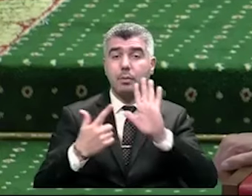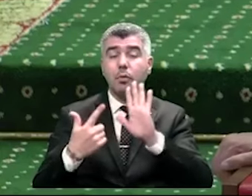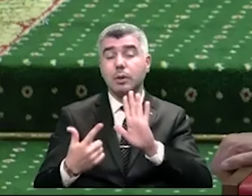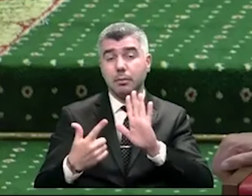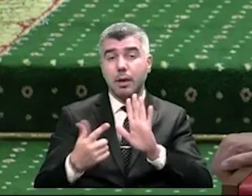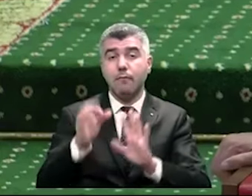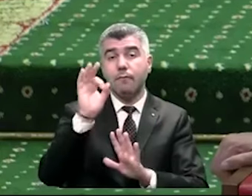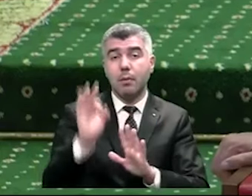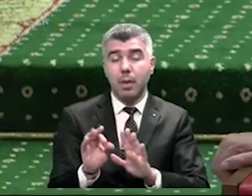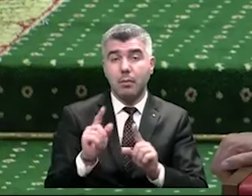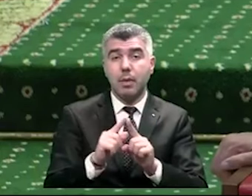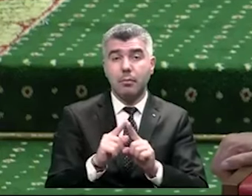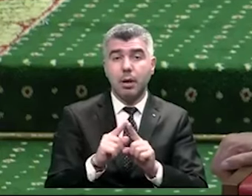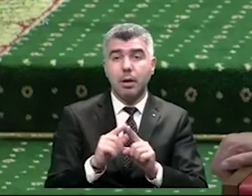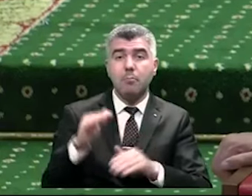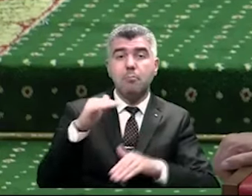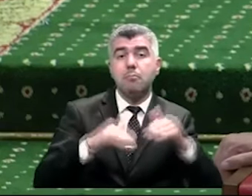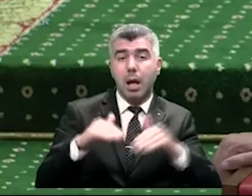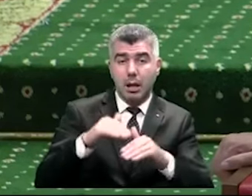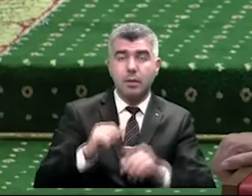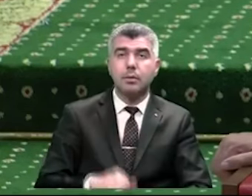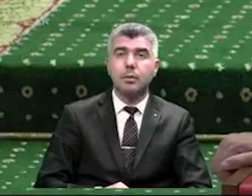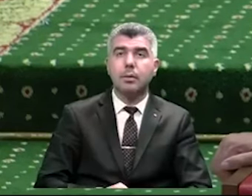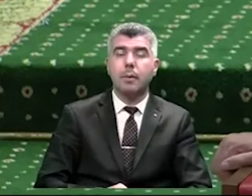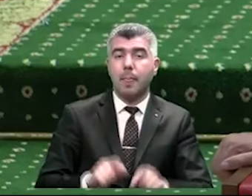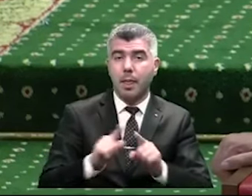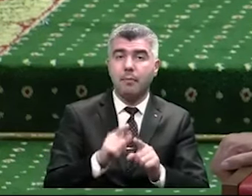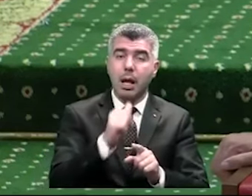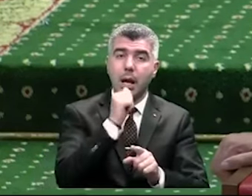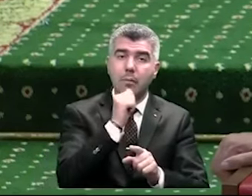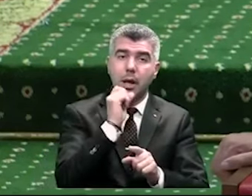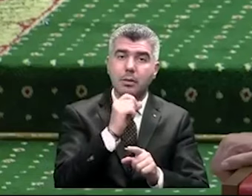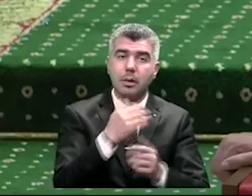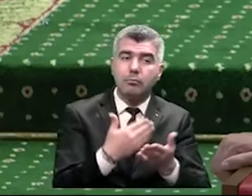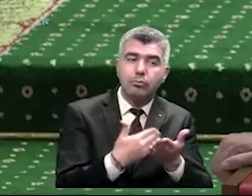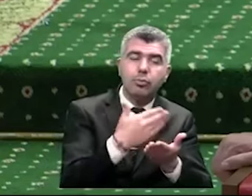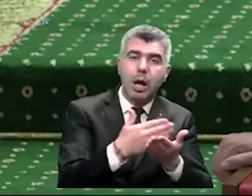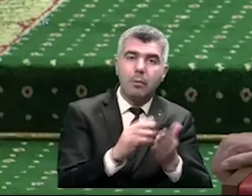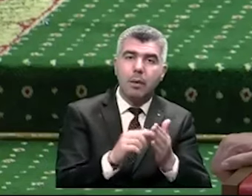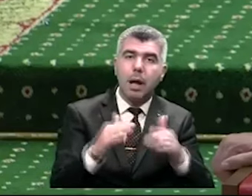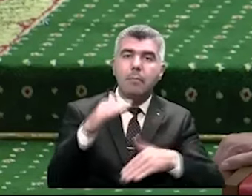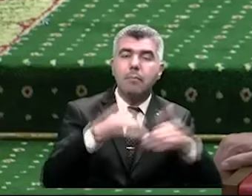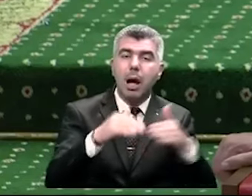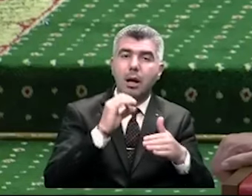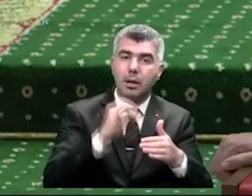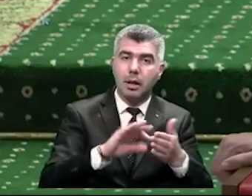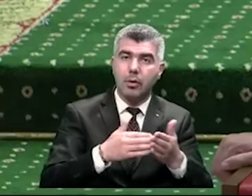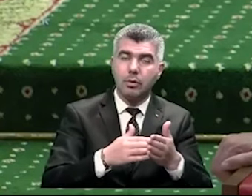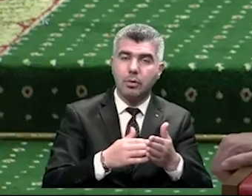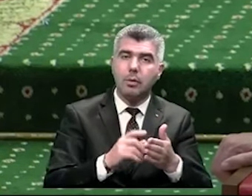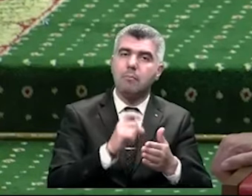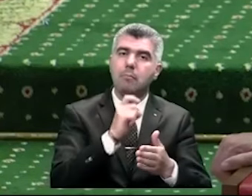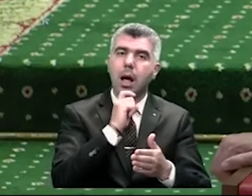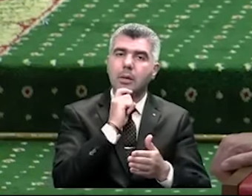ديال المواطنين تسكنوا في السواحل غ يمكن ان غ نقتصد الماء اللي كان تمشي للسواحل وهذ المدن الساحليه باش